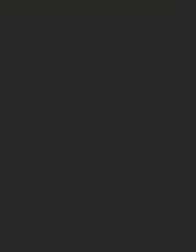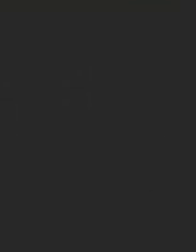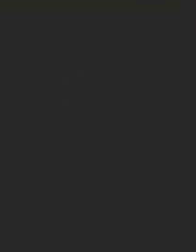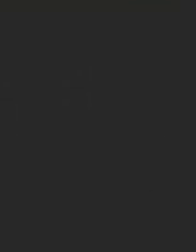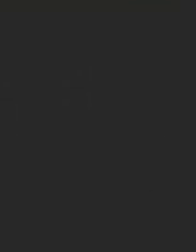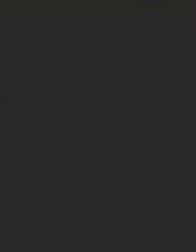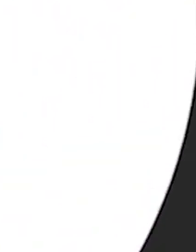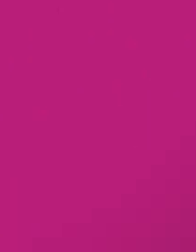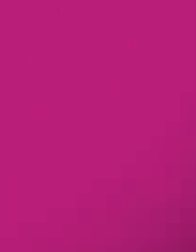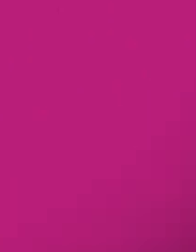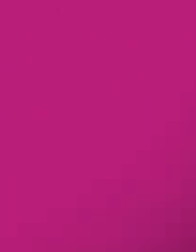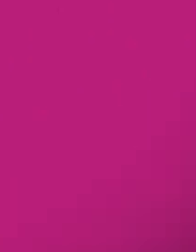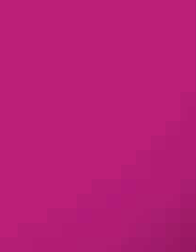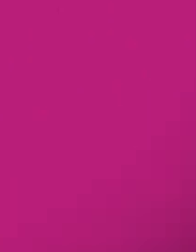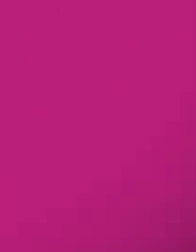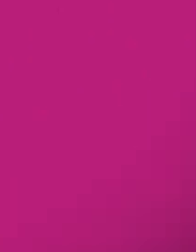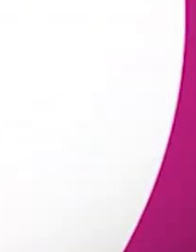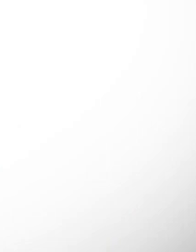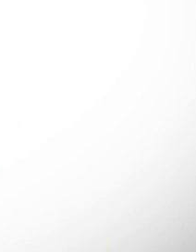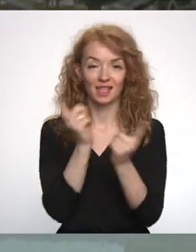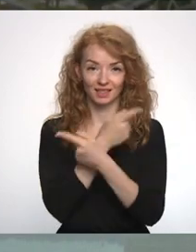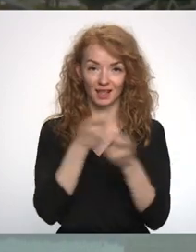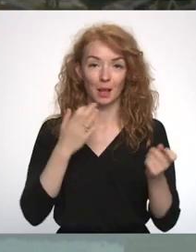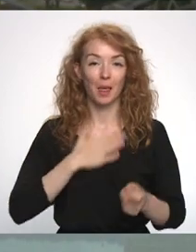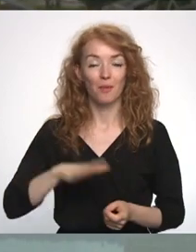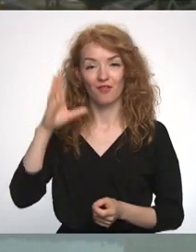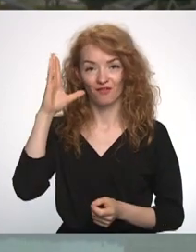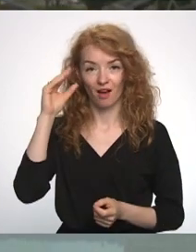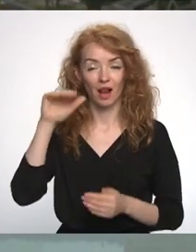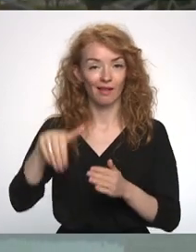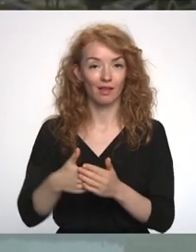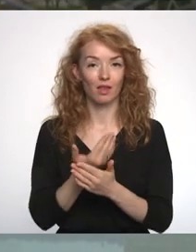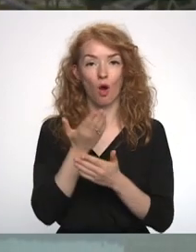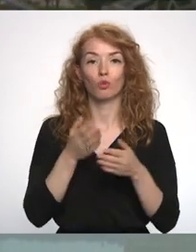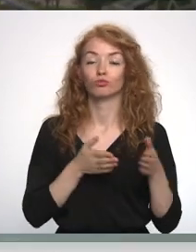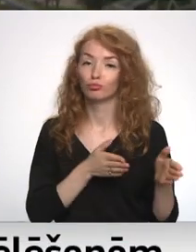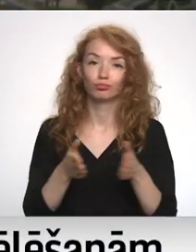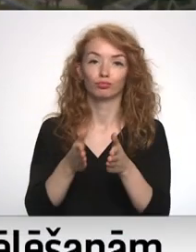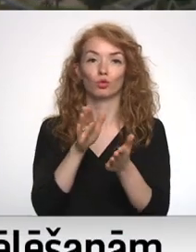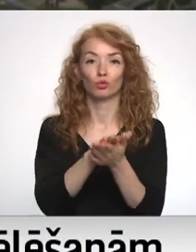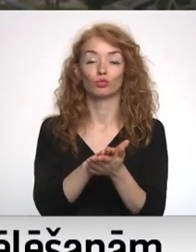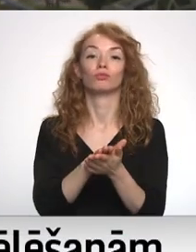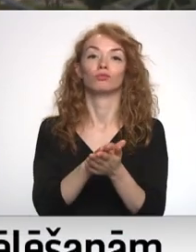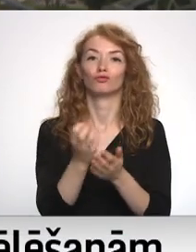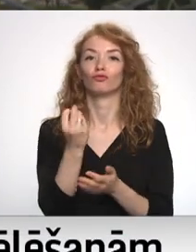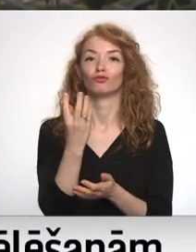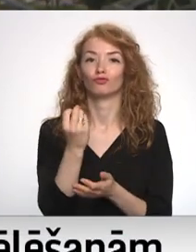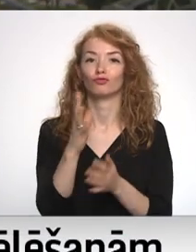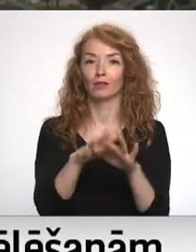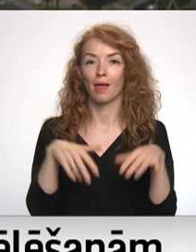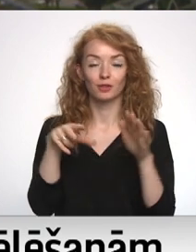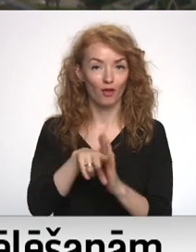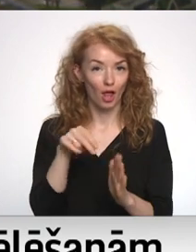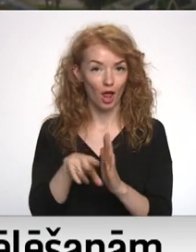Re! Viss ēters ir te! Jauns posms ceļā uz jaunās 14. Saeimas vēlēšanām.